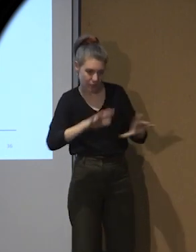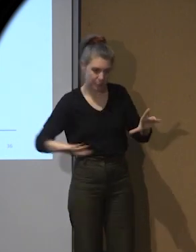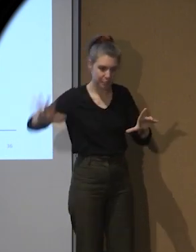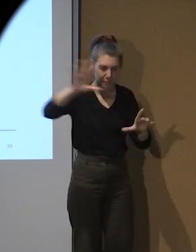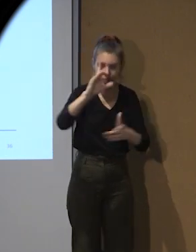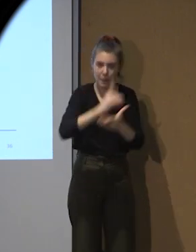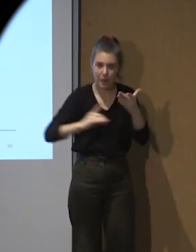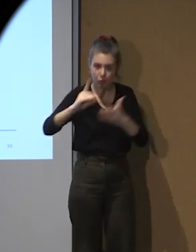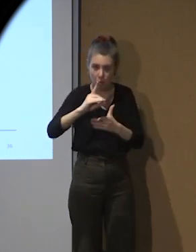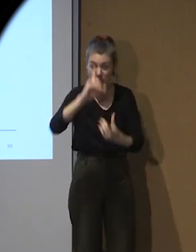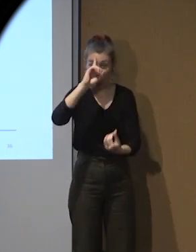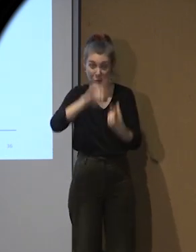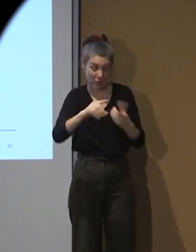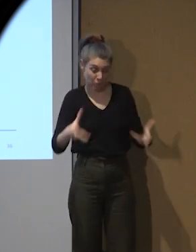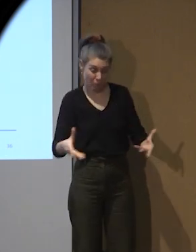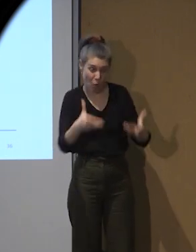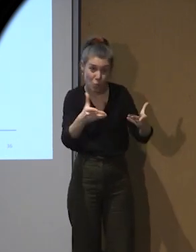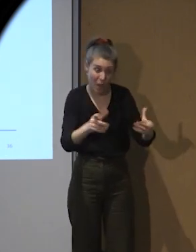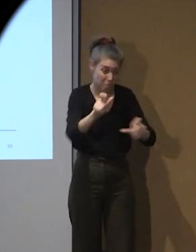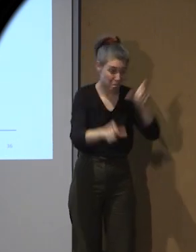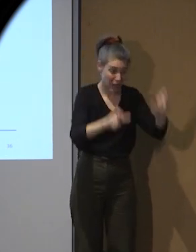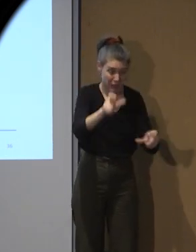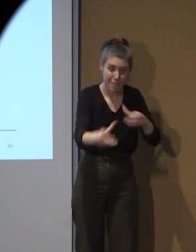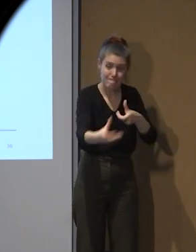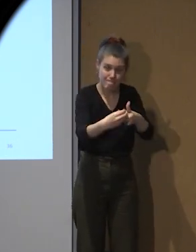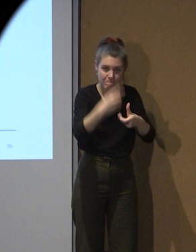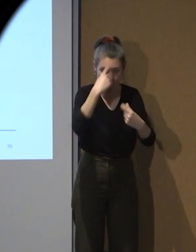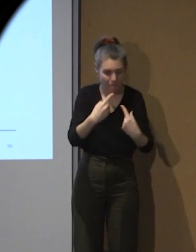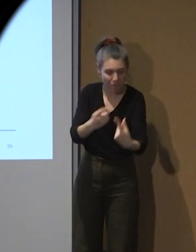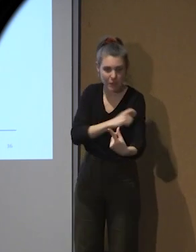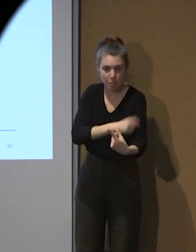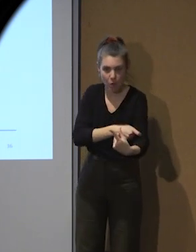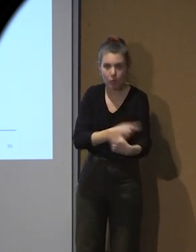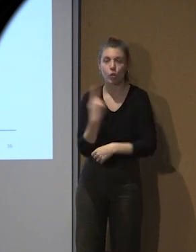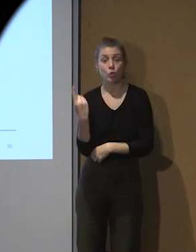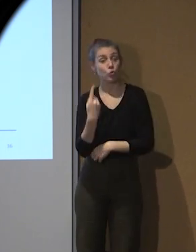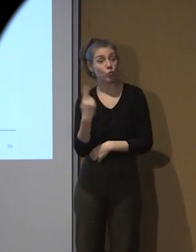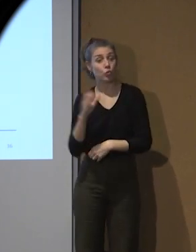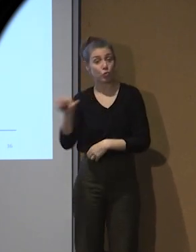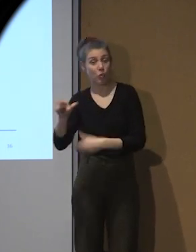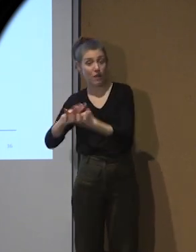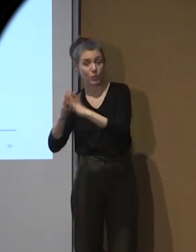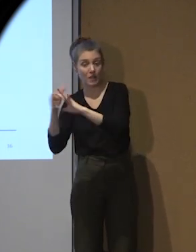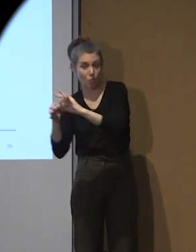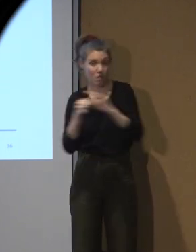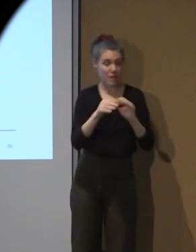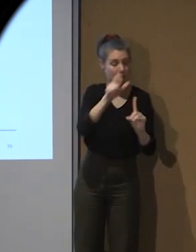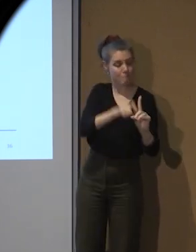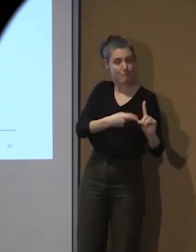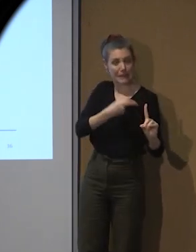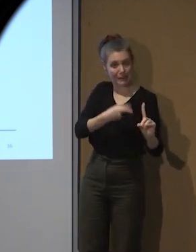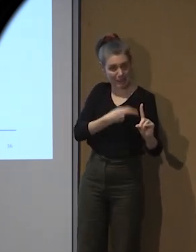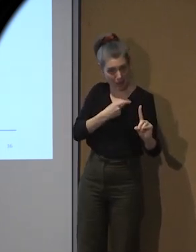d'où la relation avec le médecin prescripteur. Donc, il peut prescrire une activité physique et